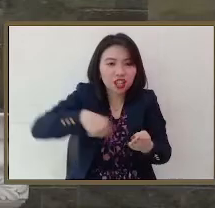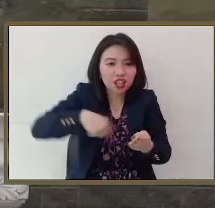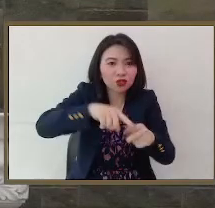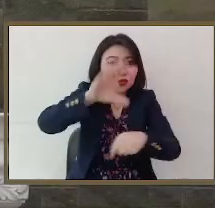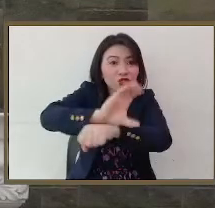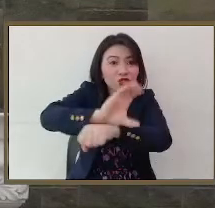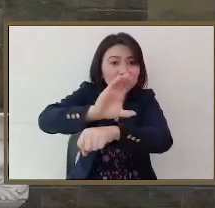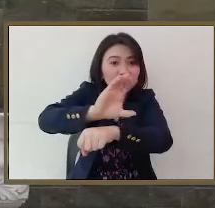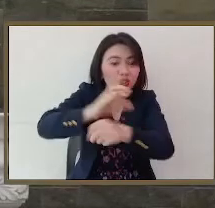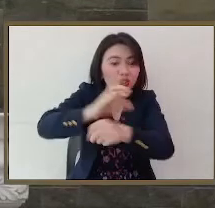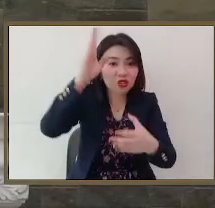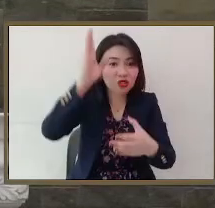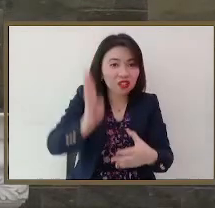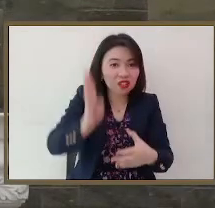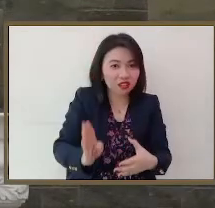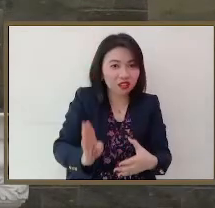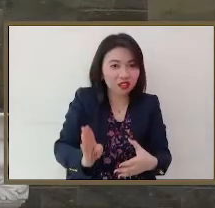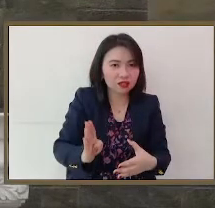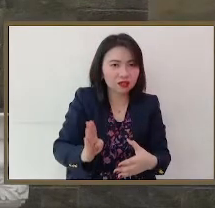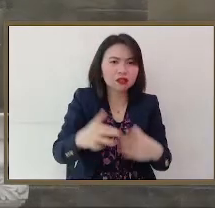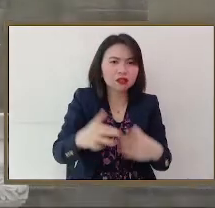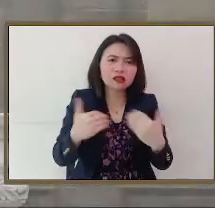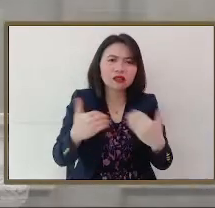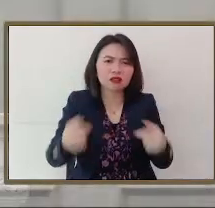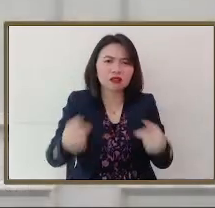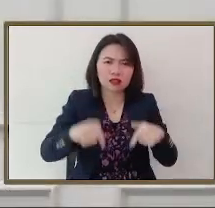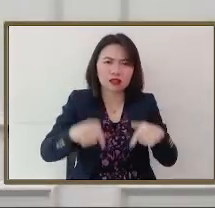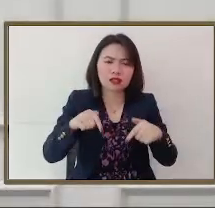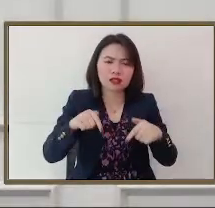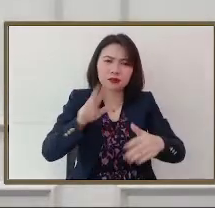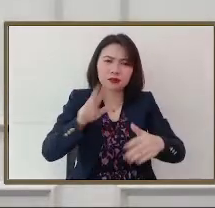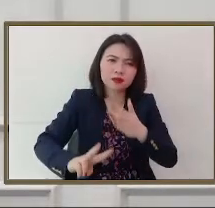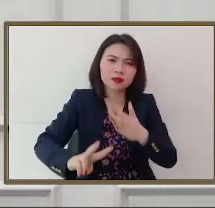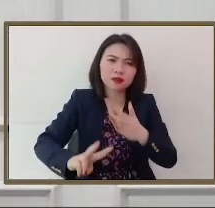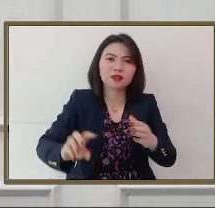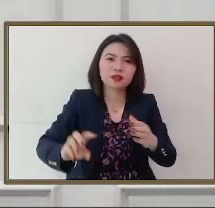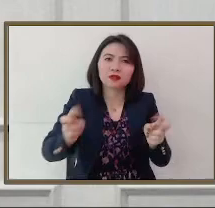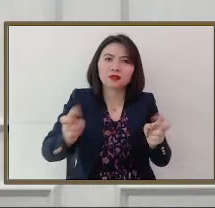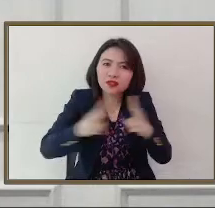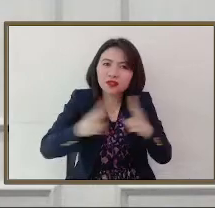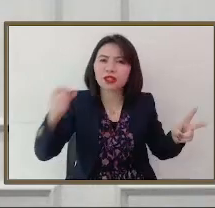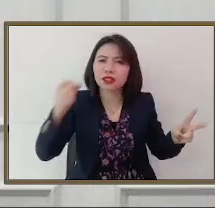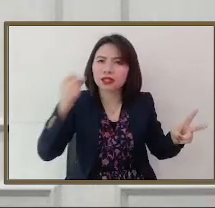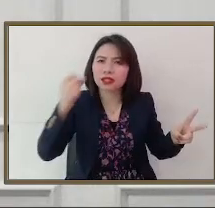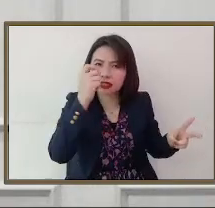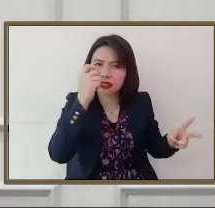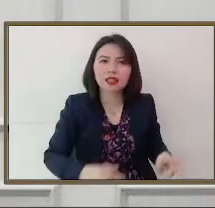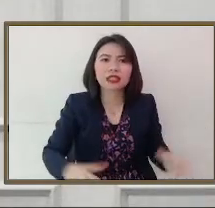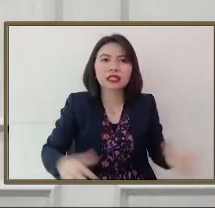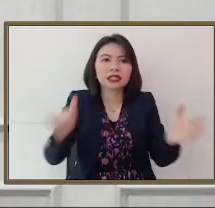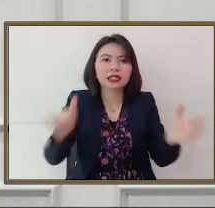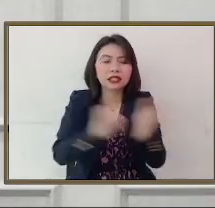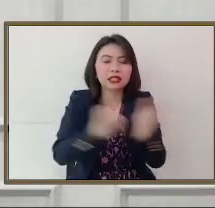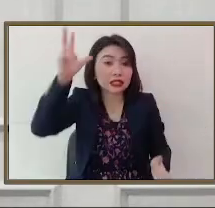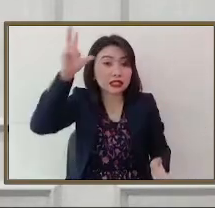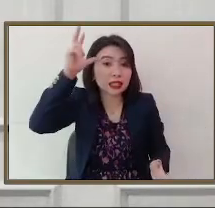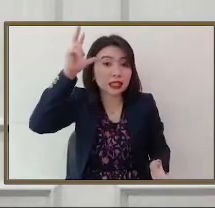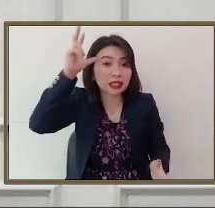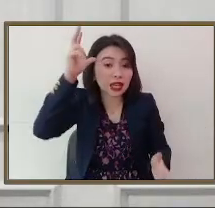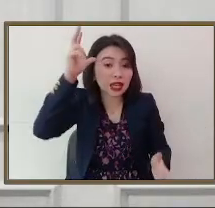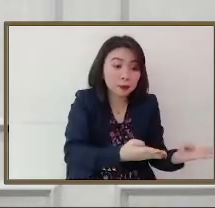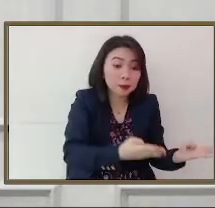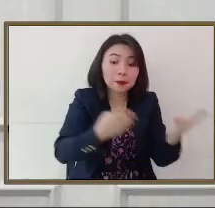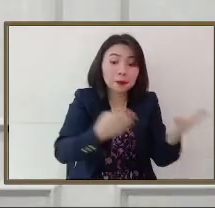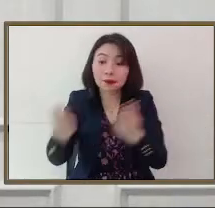Diyos. Now, in this passage, mga kapatid, maliwanag na ang dinala ng Diablo sa templo